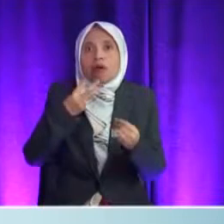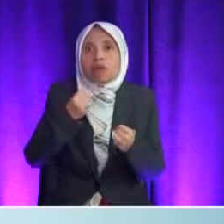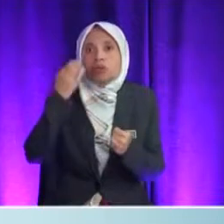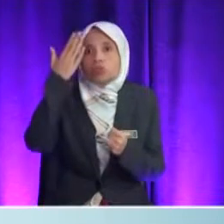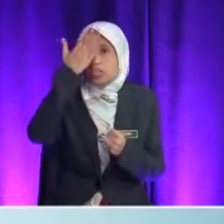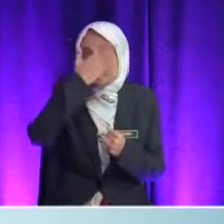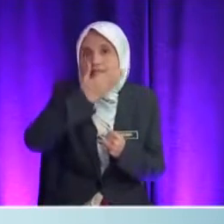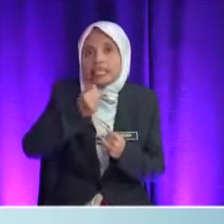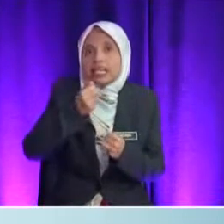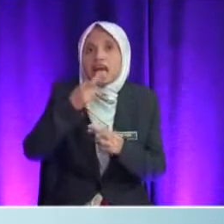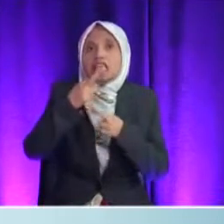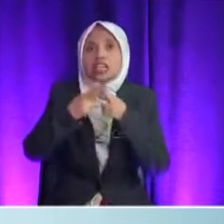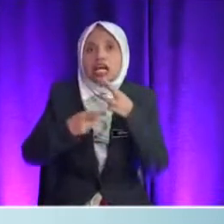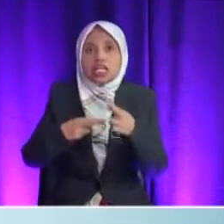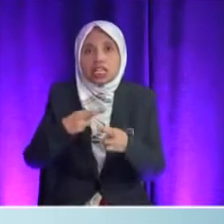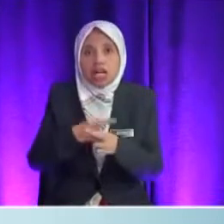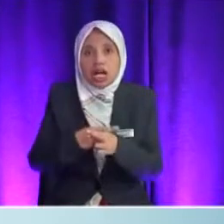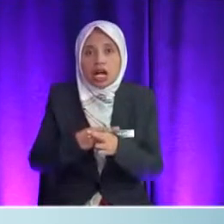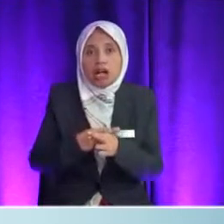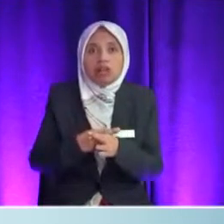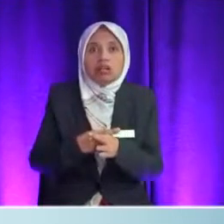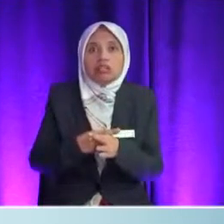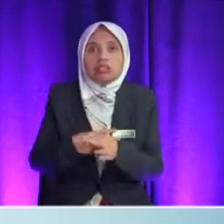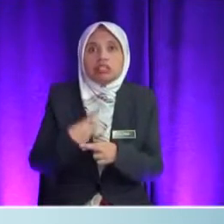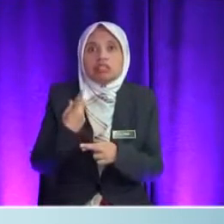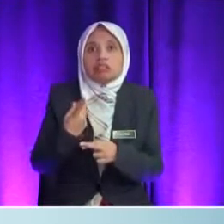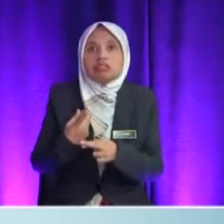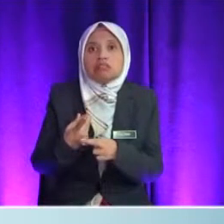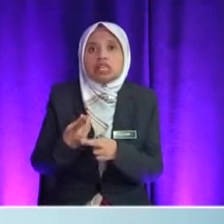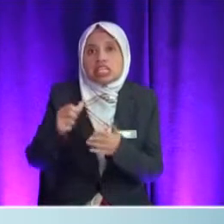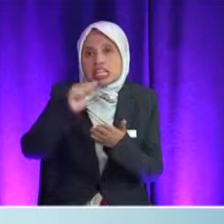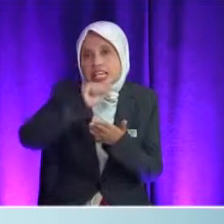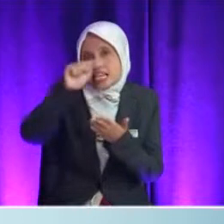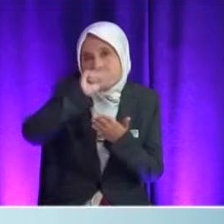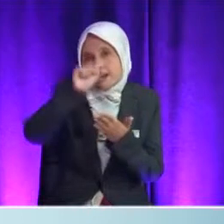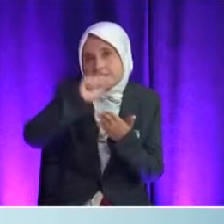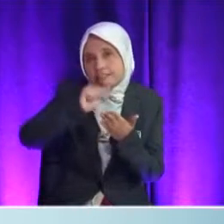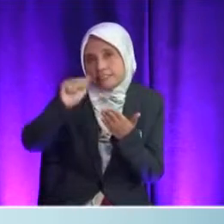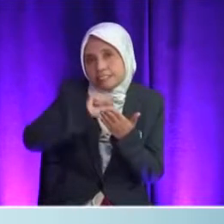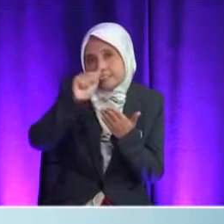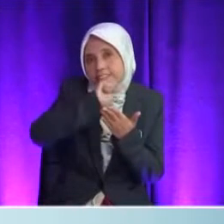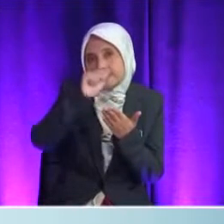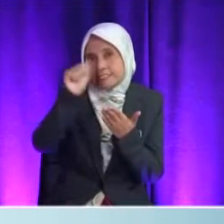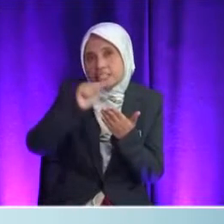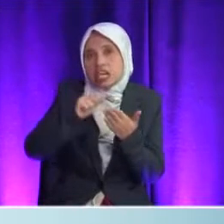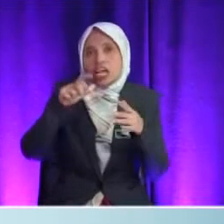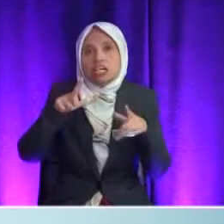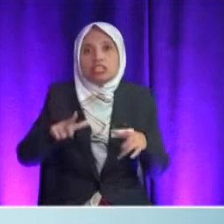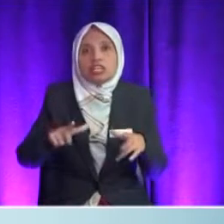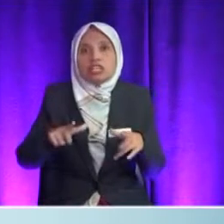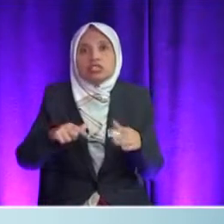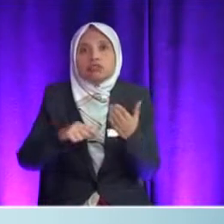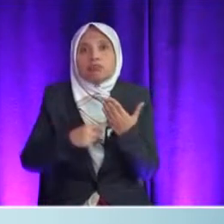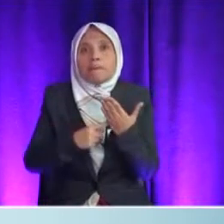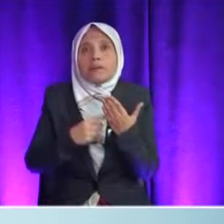Oke kita guna pengilat hayo wae Eta yakni Oke terletak di pada